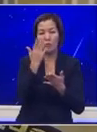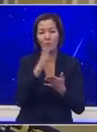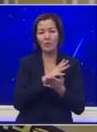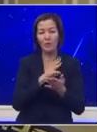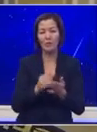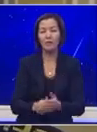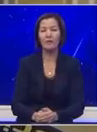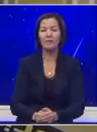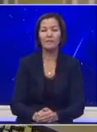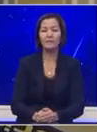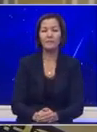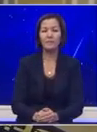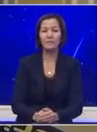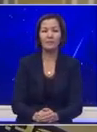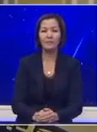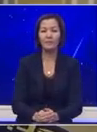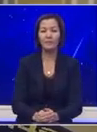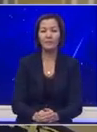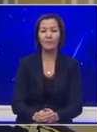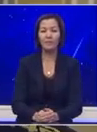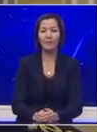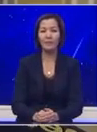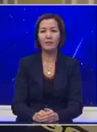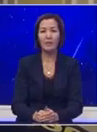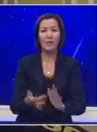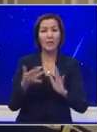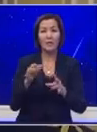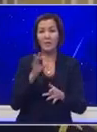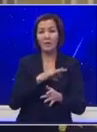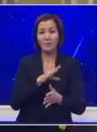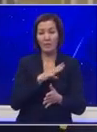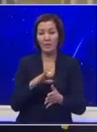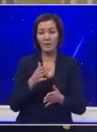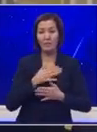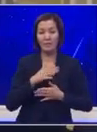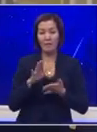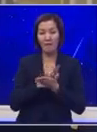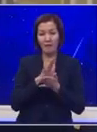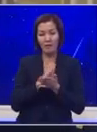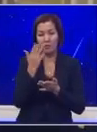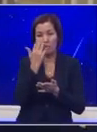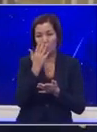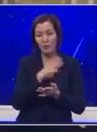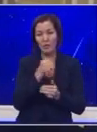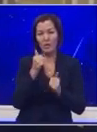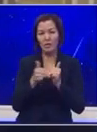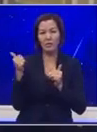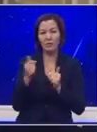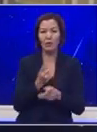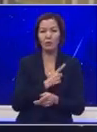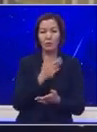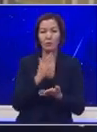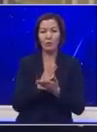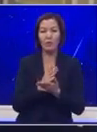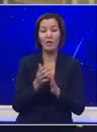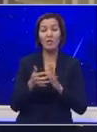Қаладағы ауылдағы үлкен кісілер. Олар интернетпен пайдаланбағандықтан біздің газетімізді апта сайын асыға күтіп отырады.